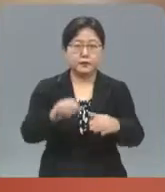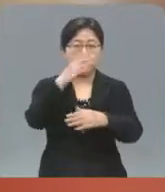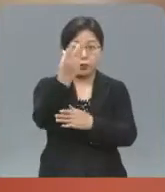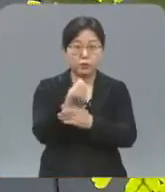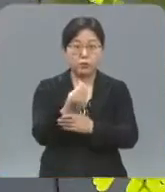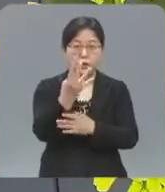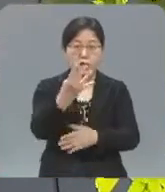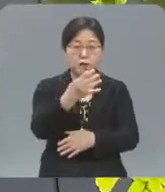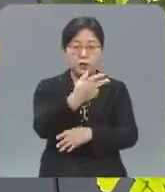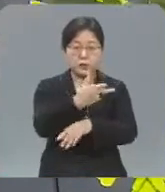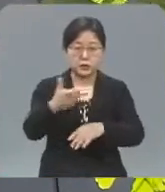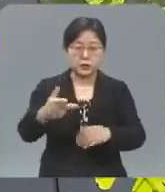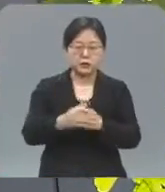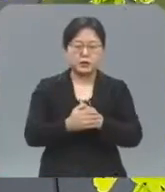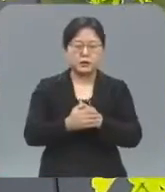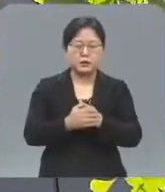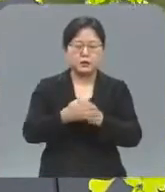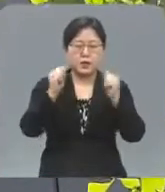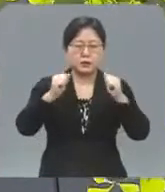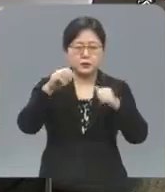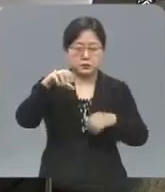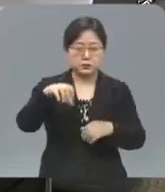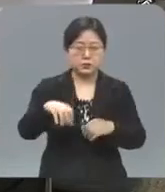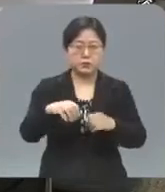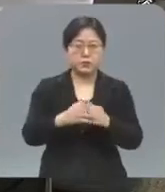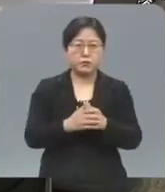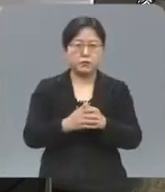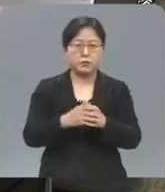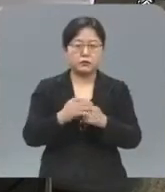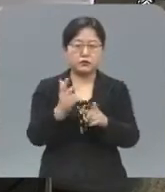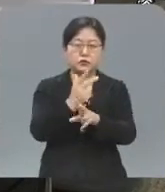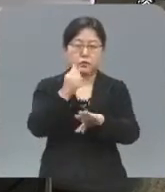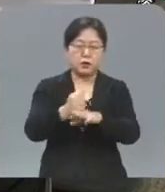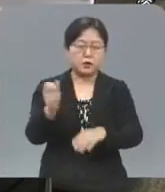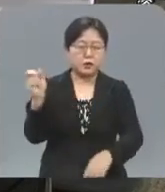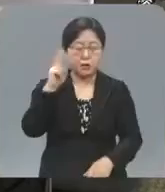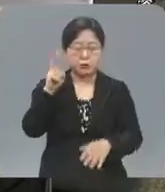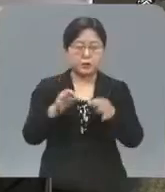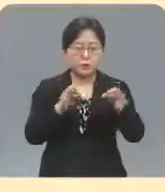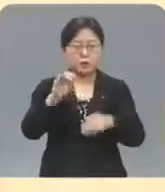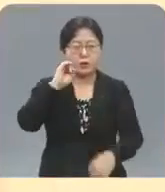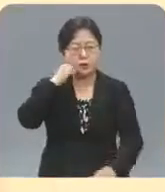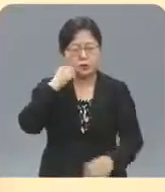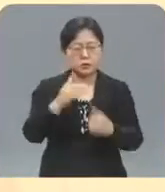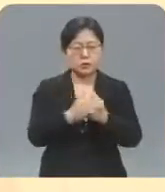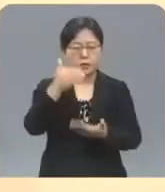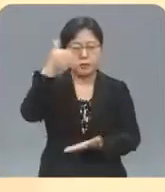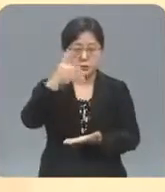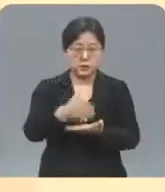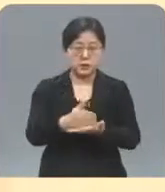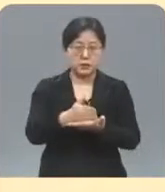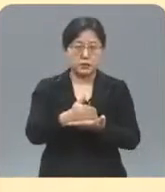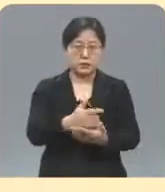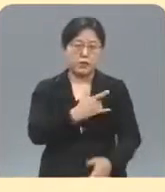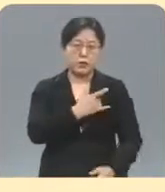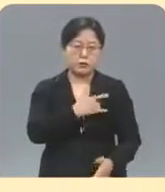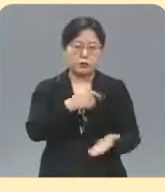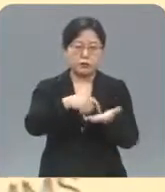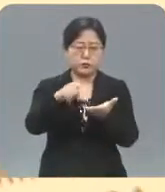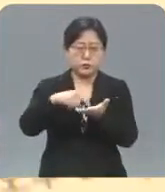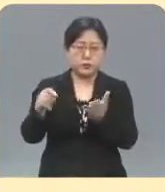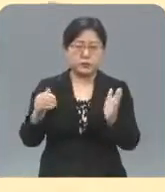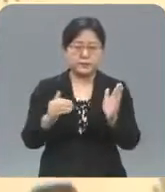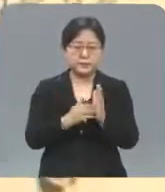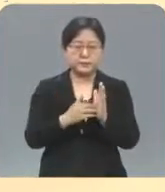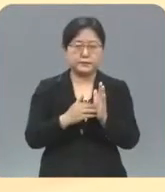농구장 4개 크기인 광주 남구의 한 헬스장. 지난 주말 갑자기 경영난 때문에 문을 닫는다며 회원들에게 문자